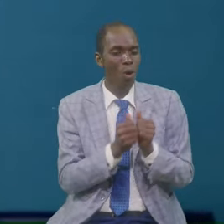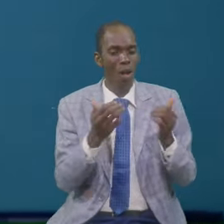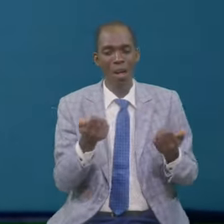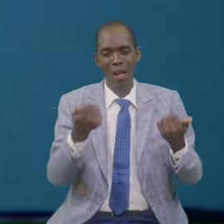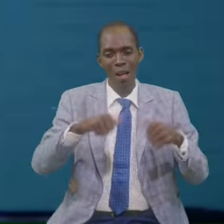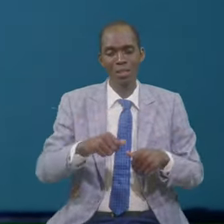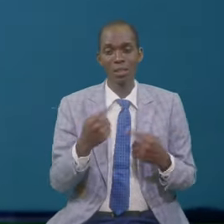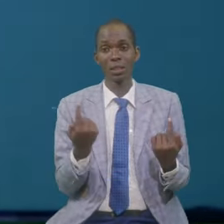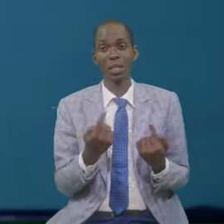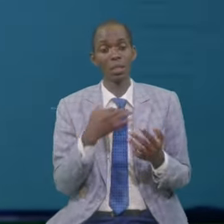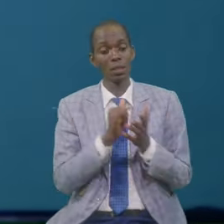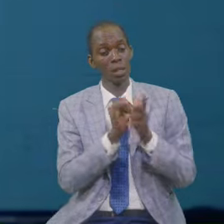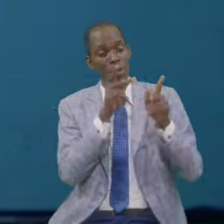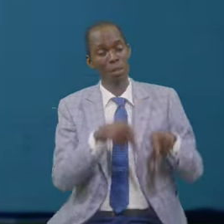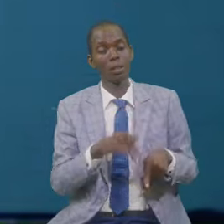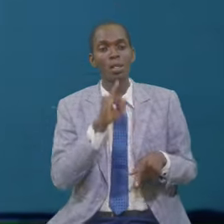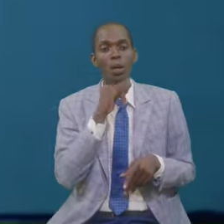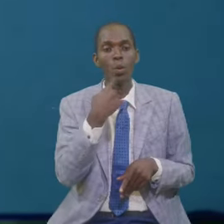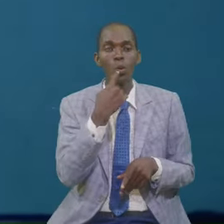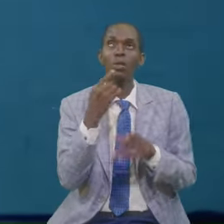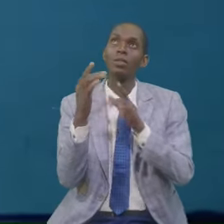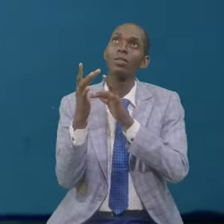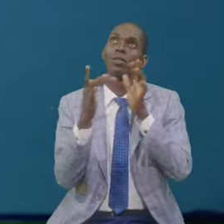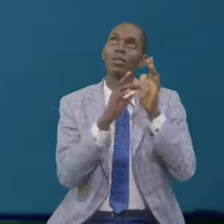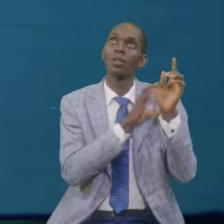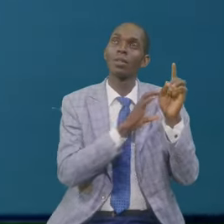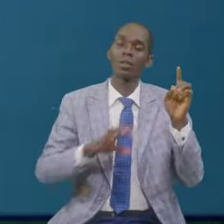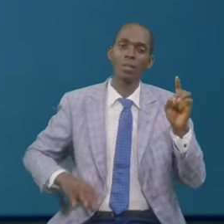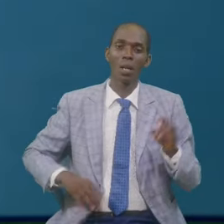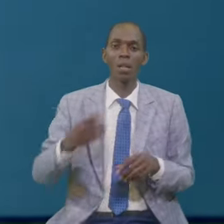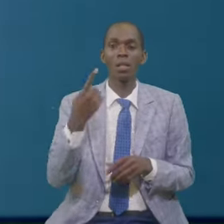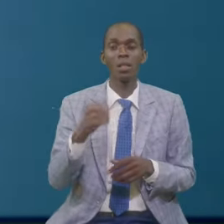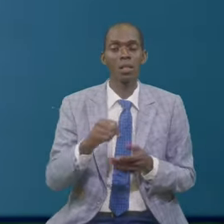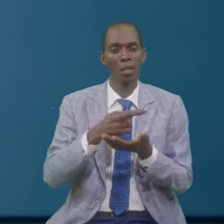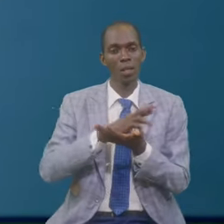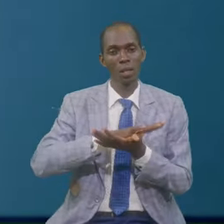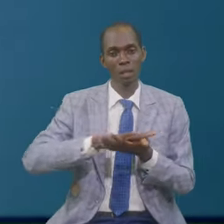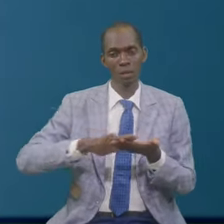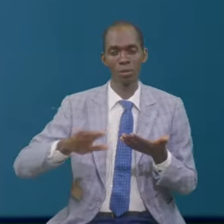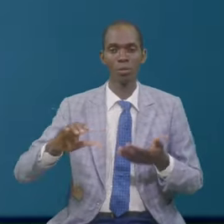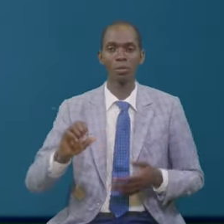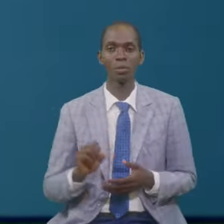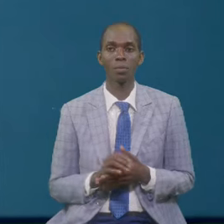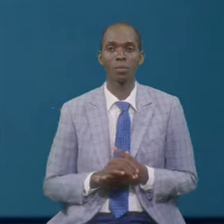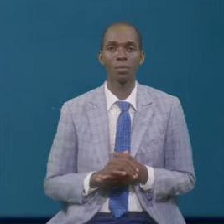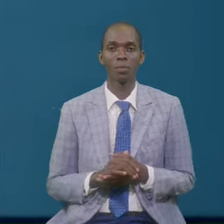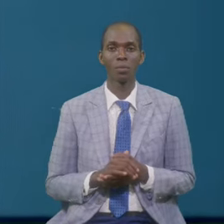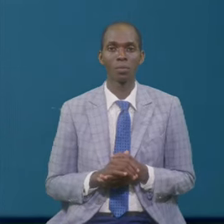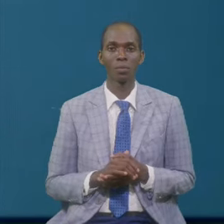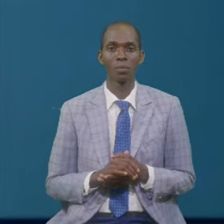is Jesus Christ the righteous. కేవలం ఒక్క వ్యక్తి మాత్రమే తండ్రి ద్వారా